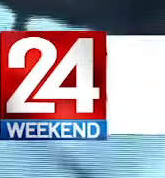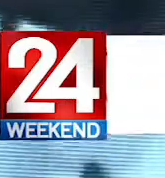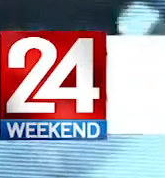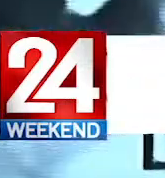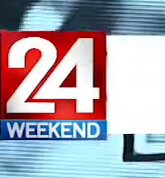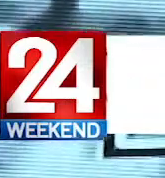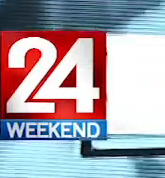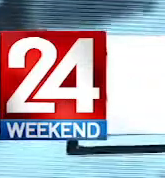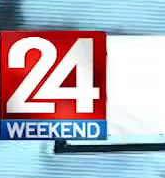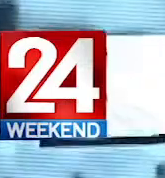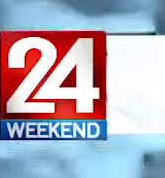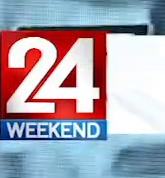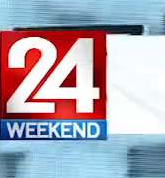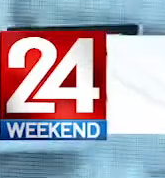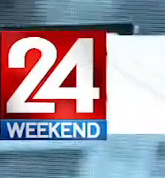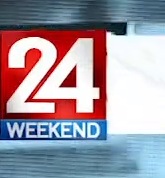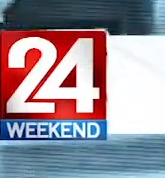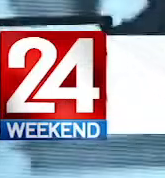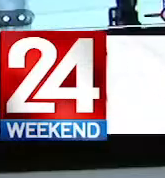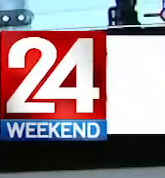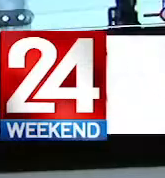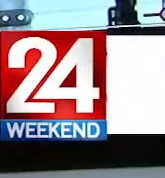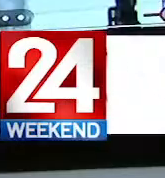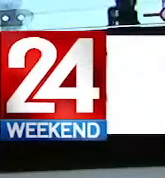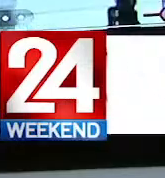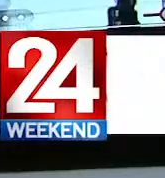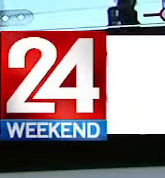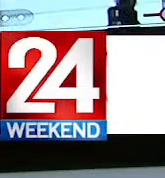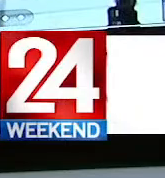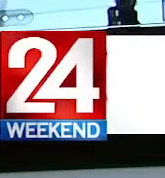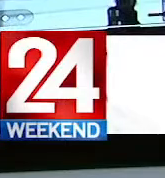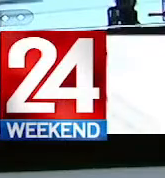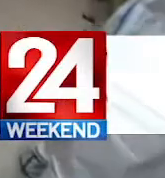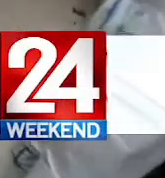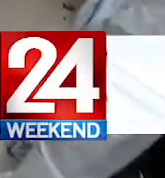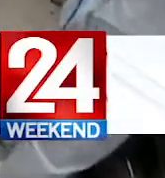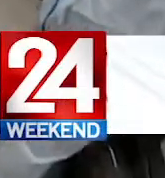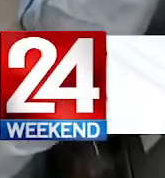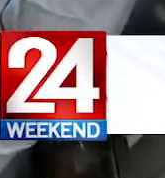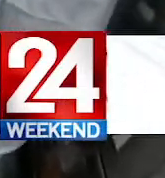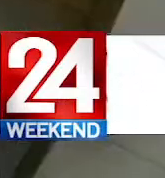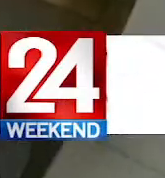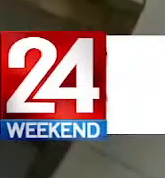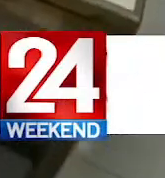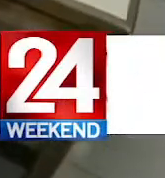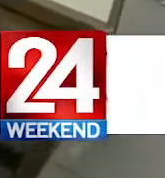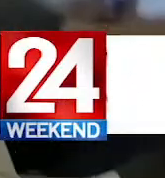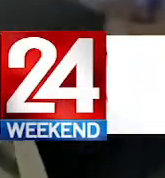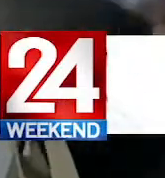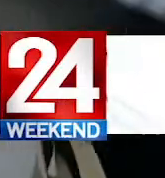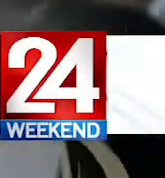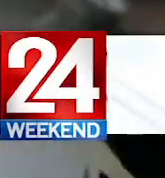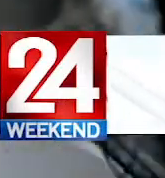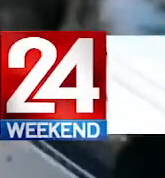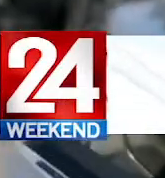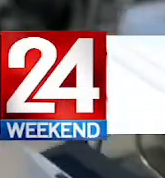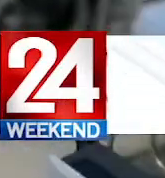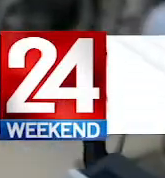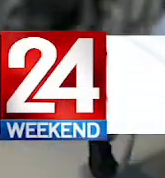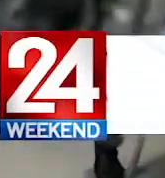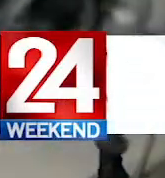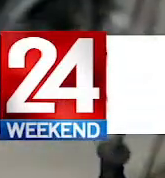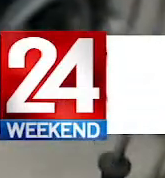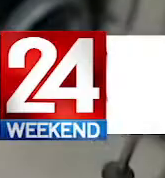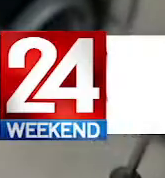Omicron subvariant na mas nakakahawa at nakalulusot daw sa bakuna. Mga ospital pinaghahanda sa posibleng pagdami muli ng